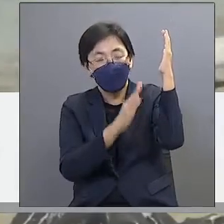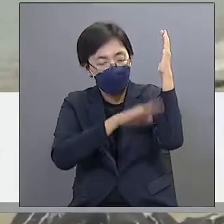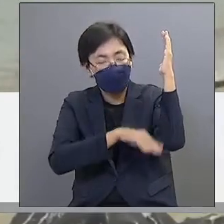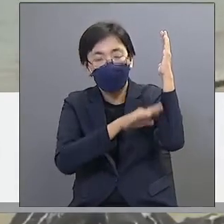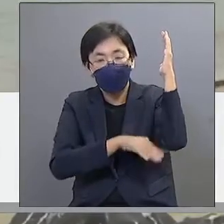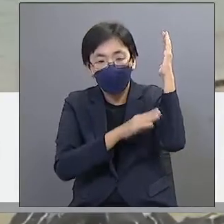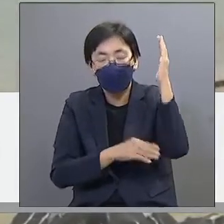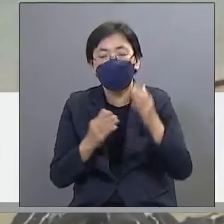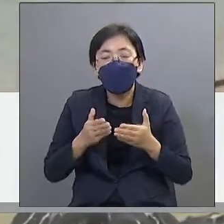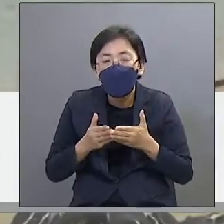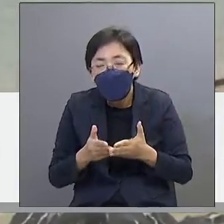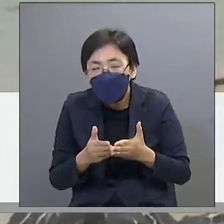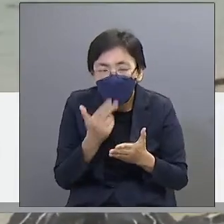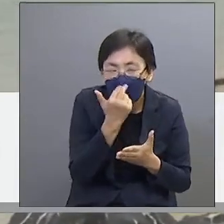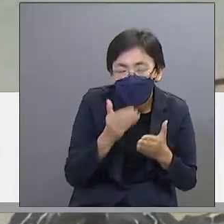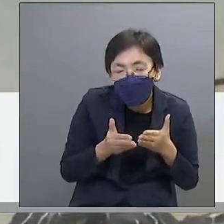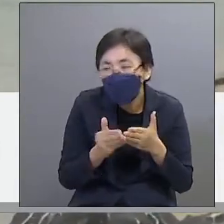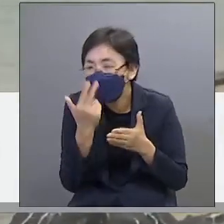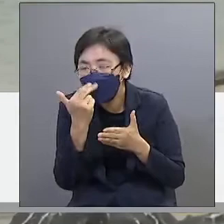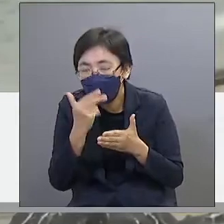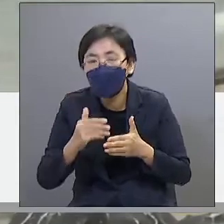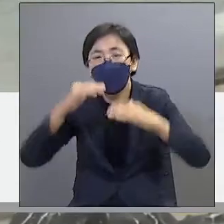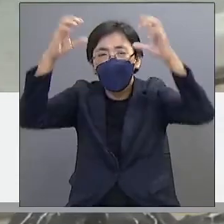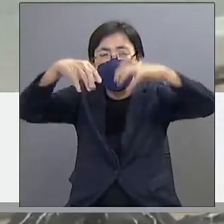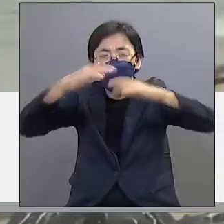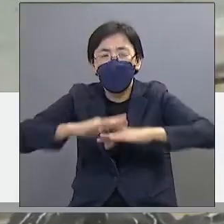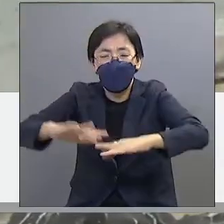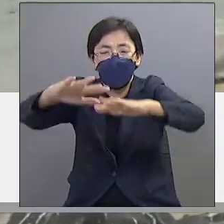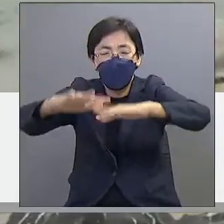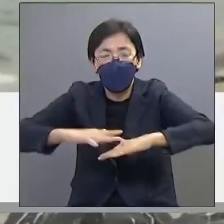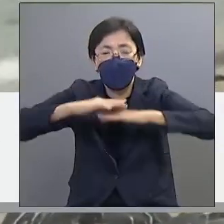ให้ชาวเรือเดินเรือด้วยความระมัดระวังหลีกเลี่ยงบริเวณที่มีฝนฟ้าคะนองค่ะ